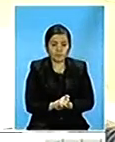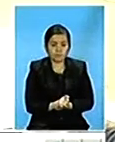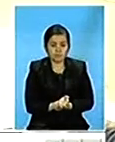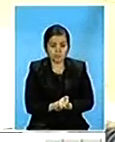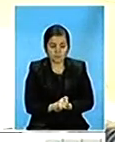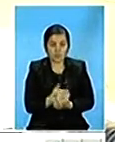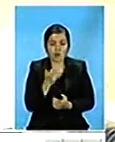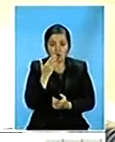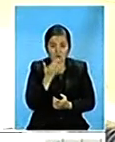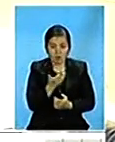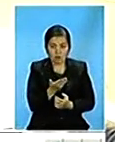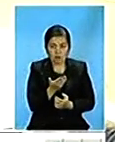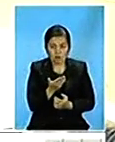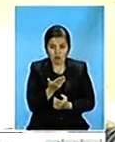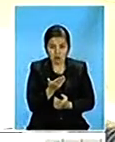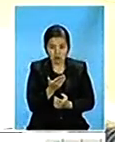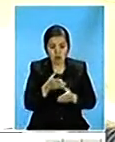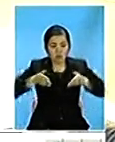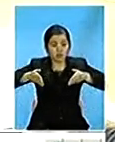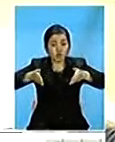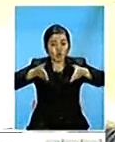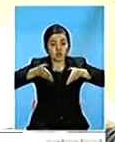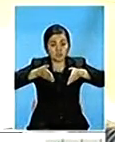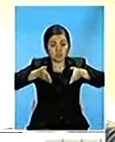ขอให้ถนนที่มัน